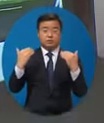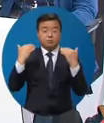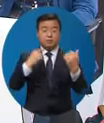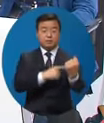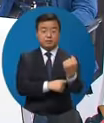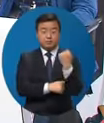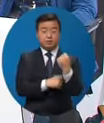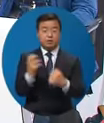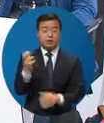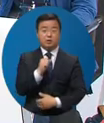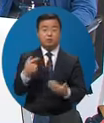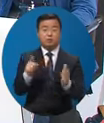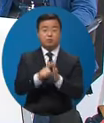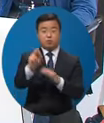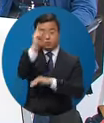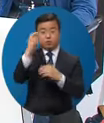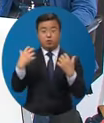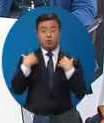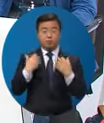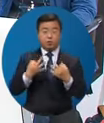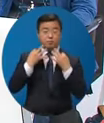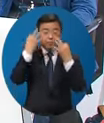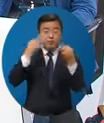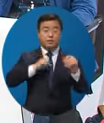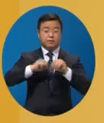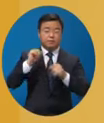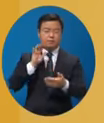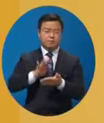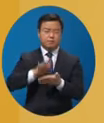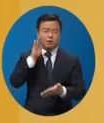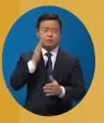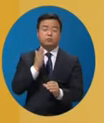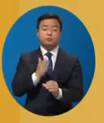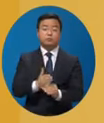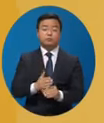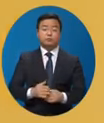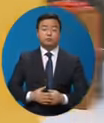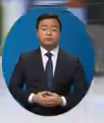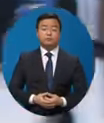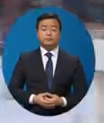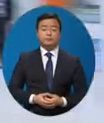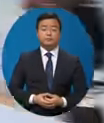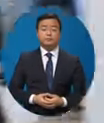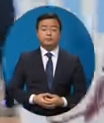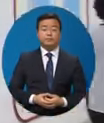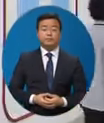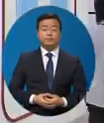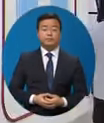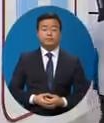주도권을 잡기 위한 우리 정부의 노력도 본격화되고 있습니다. EBS 뉴스 서연아입니다.